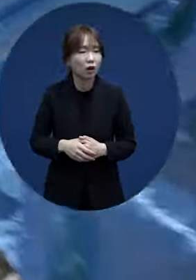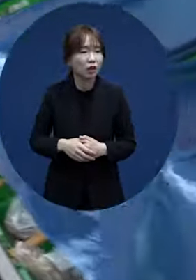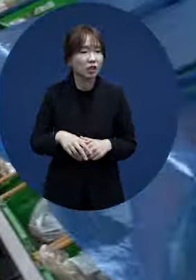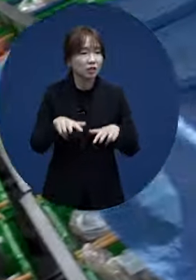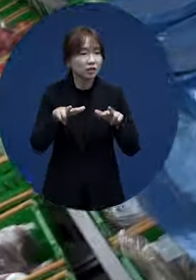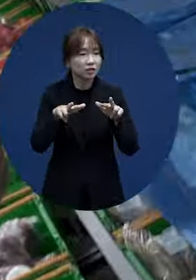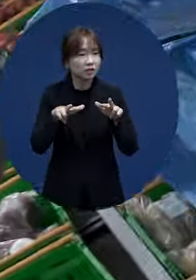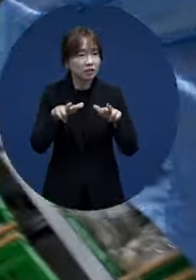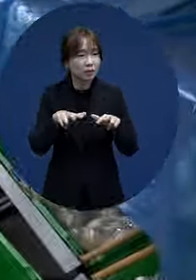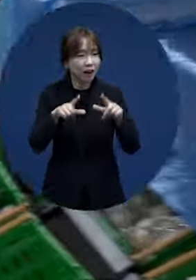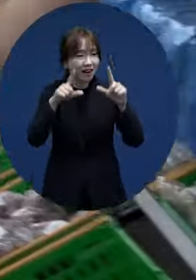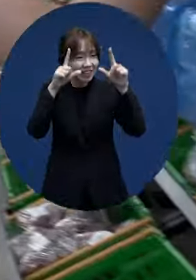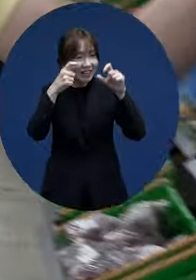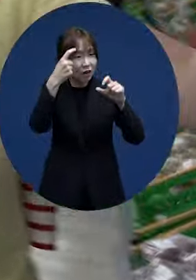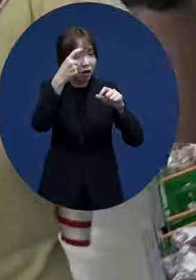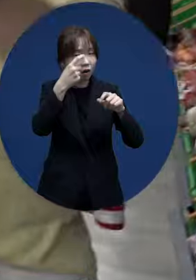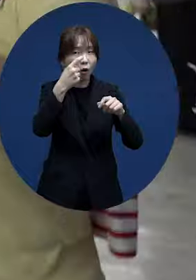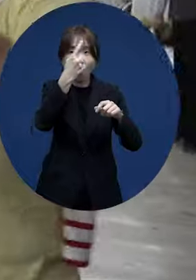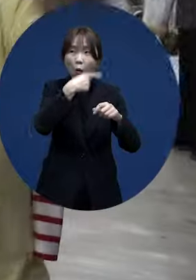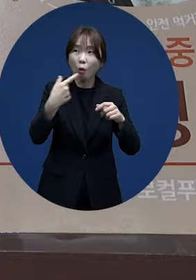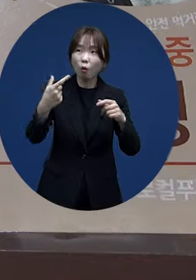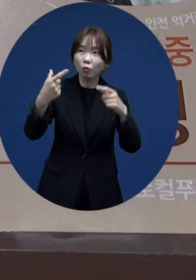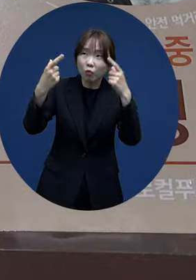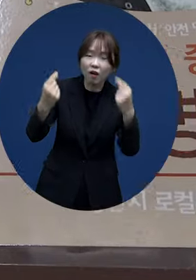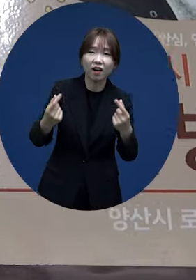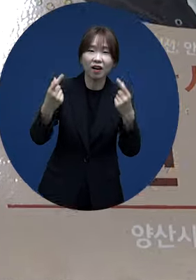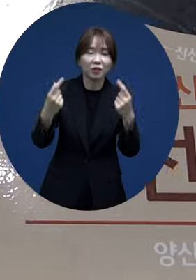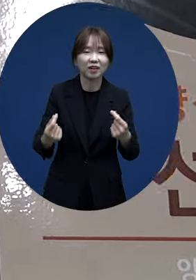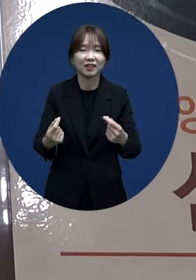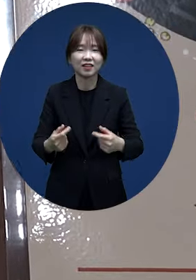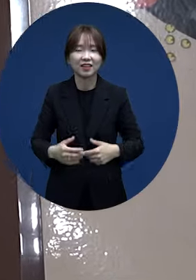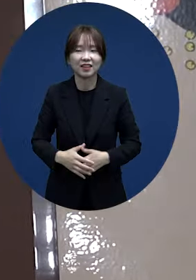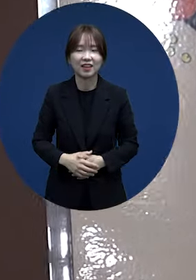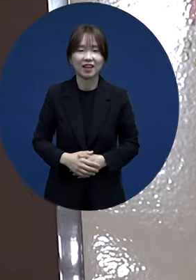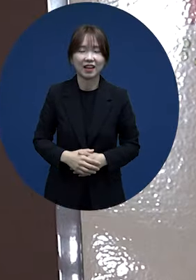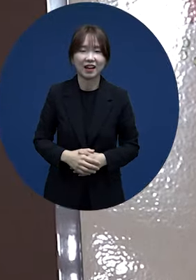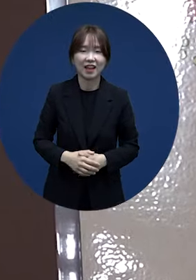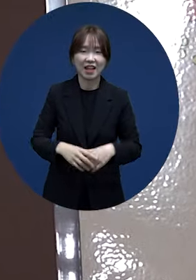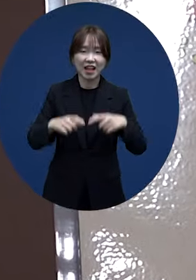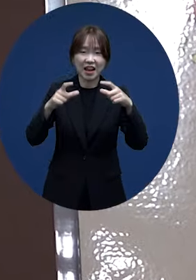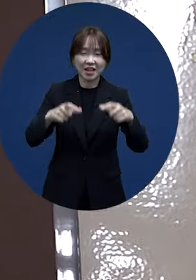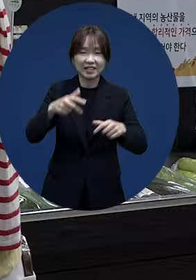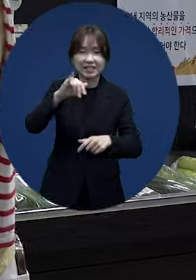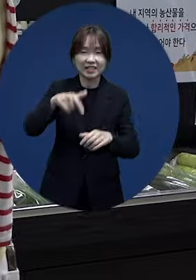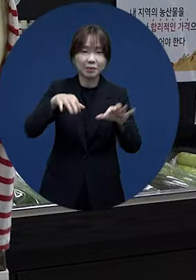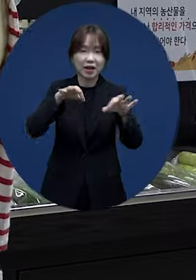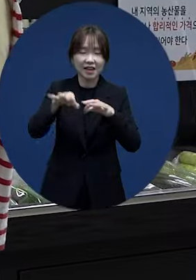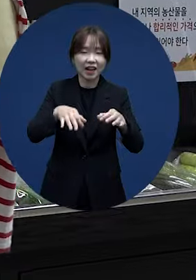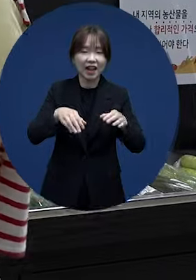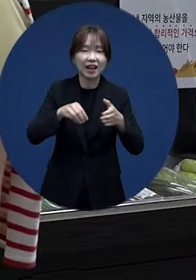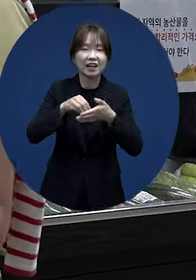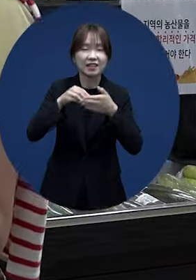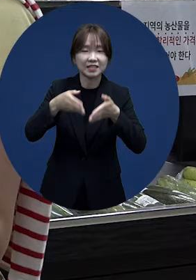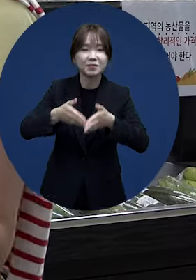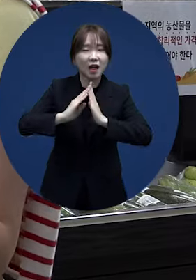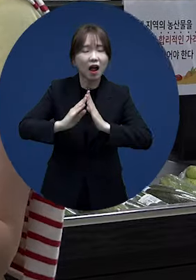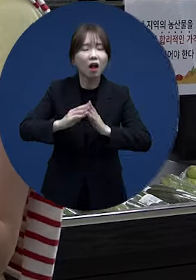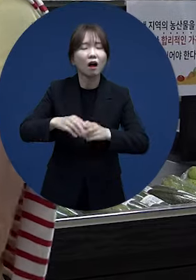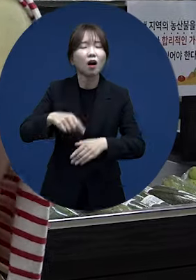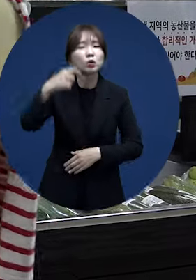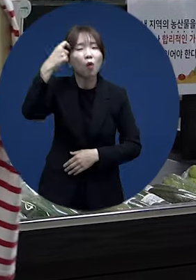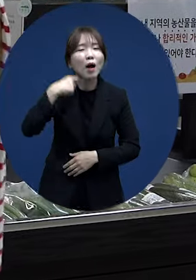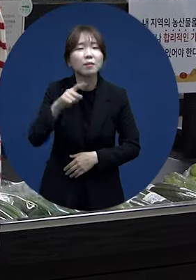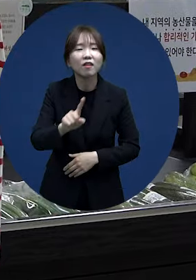네, 맞습니다. 어떻게 하셨죠? 아니, 여기 지금 사진에 있는 분이 제 눈앞에 이렇게 이번에 로컬푸드 직매장에